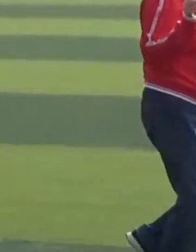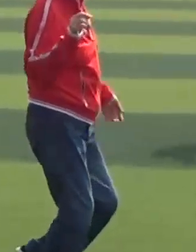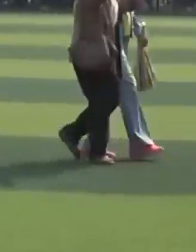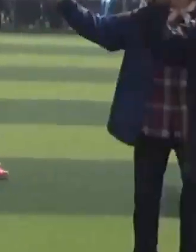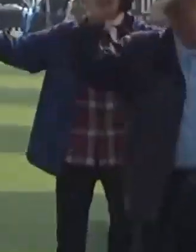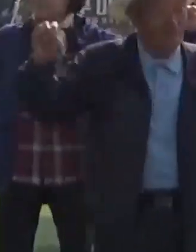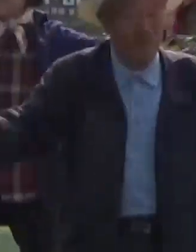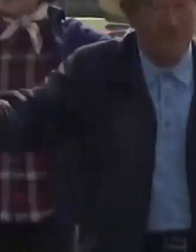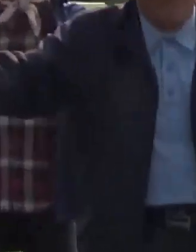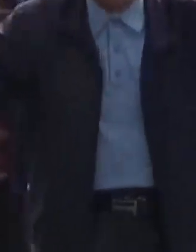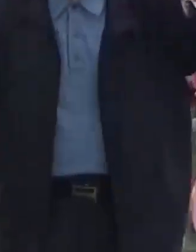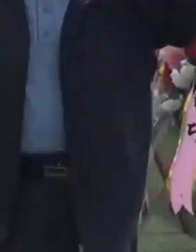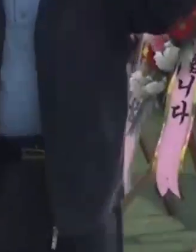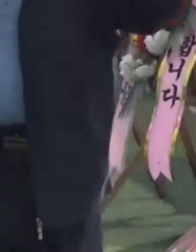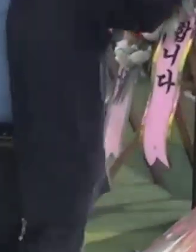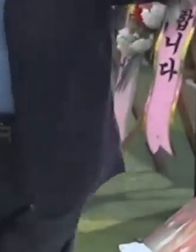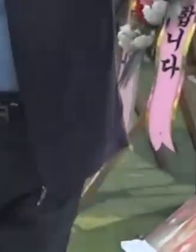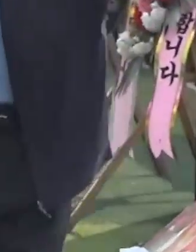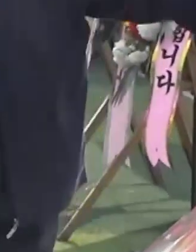두루미를 찾자